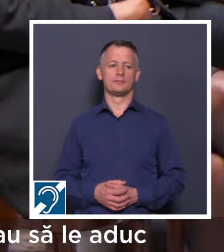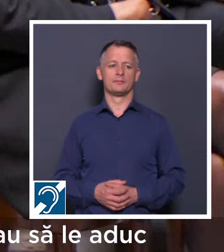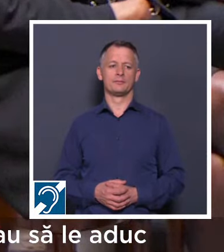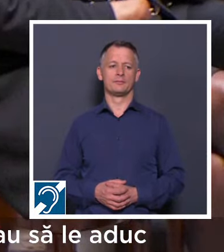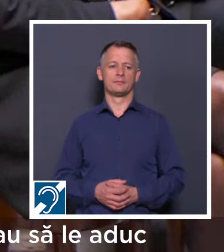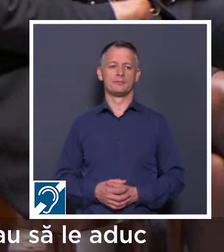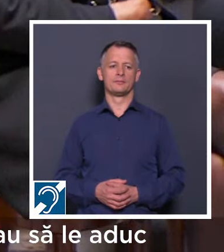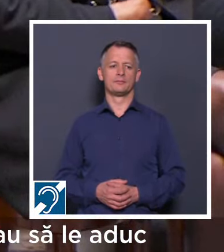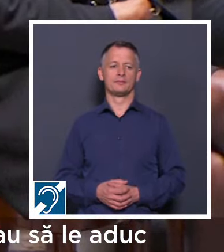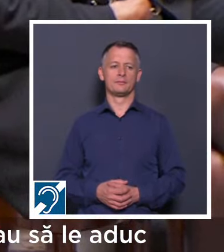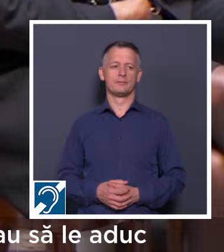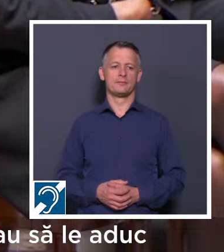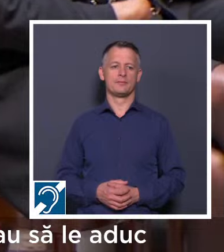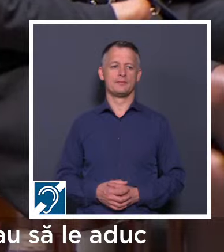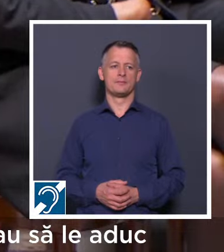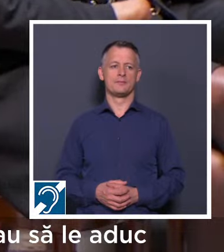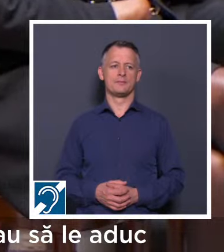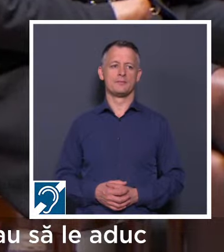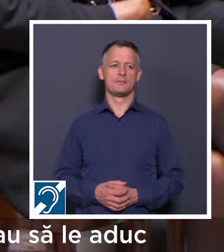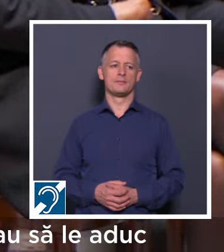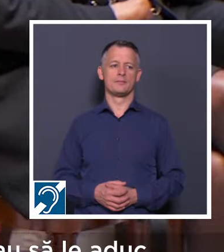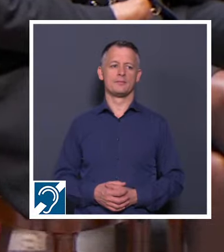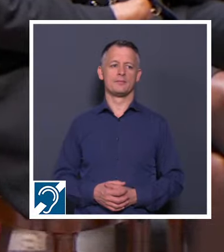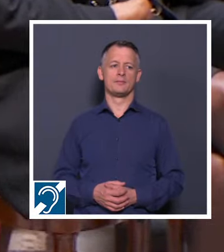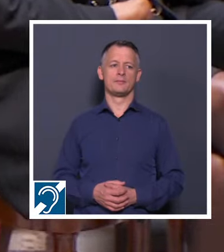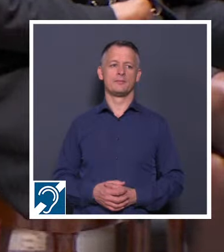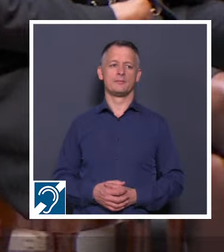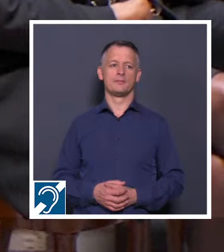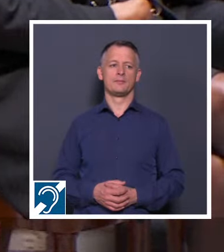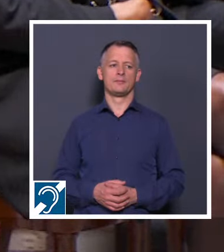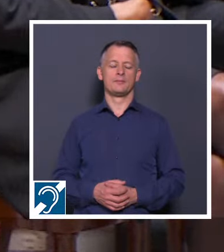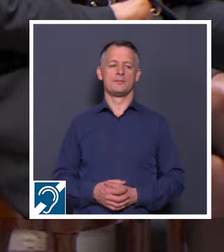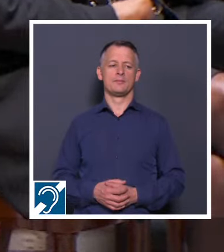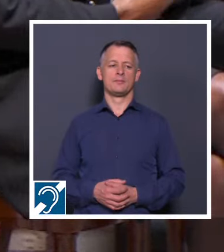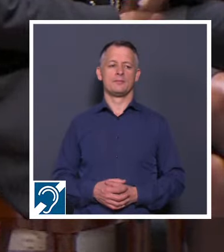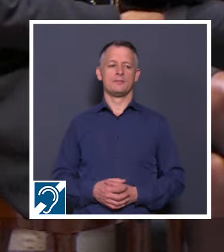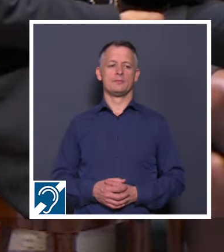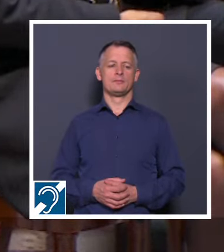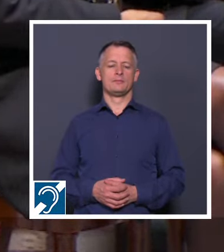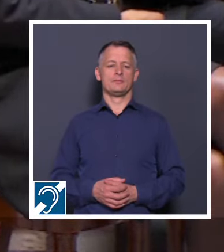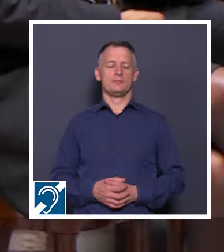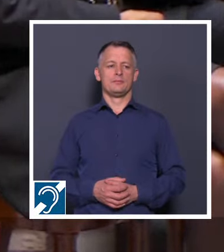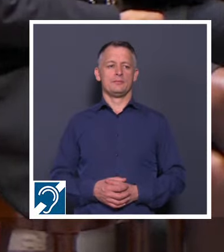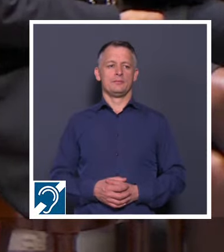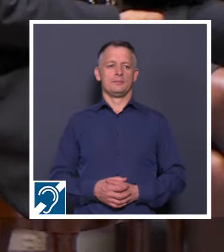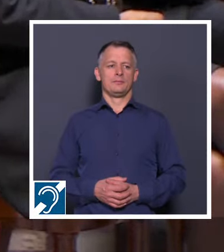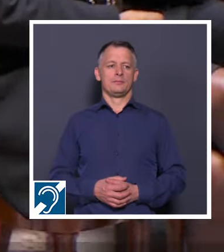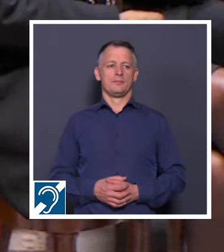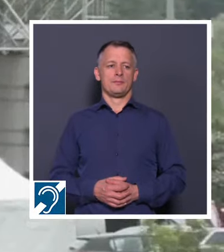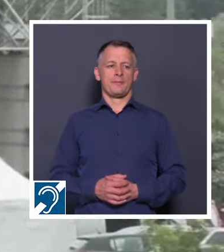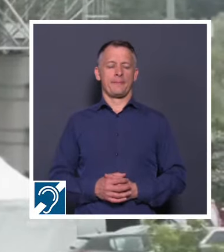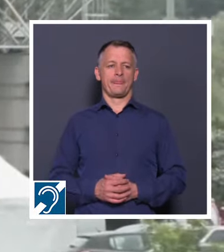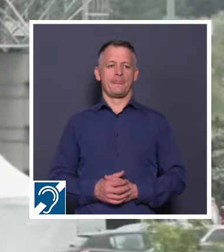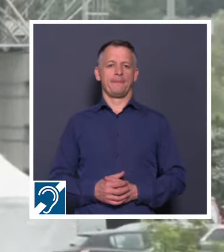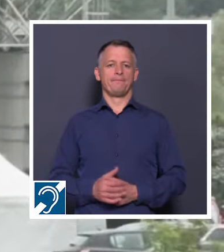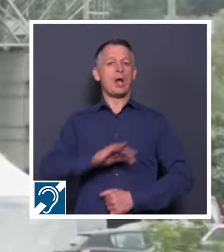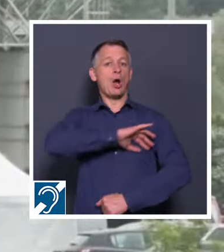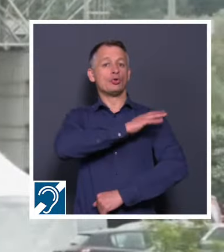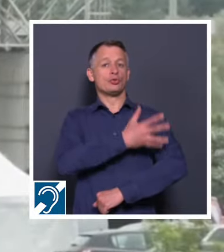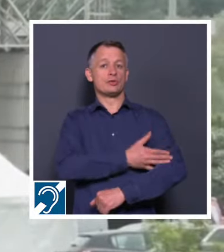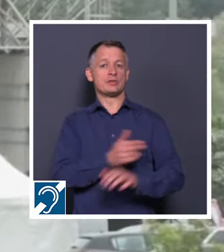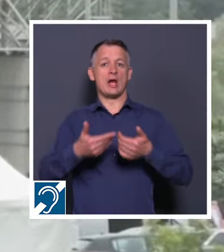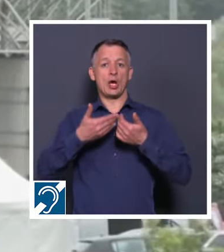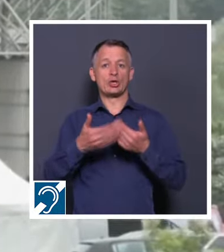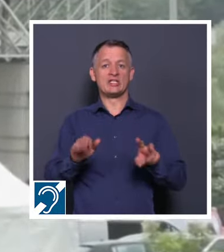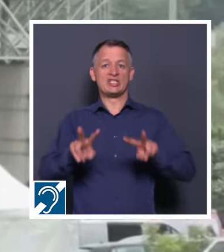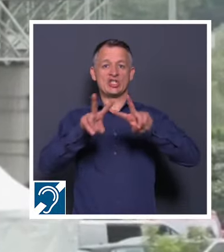gouvernement, en notre nom à tous, je veux leur rendre hommage. Notre peine, c'est celle de tout un pays. Autoritățile au